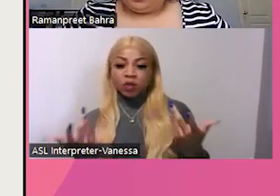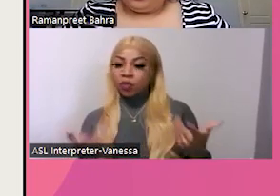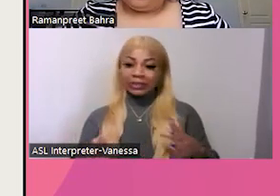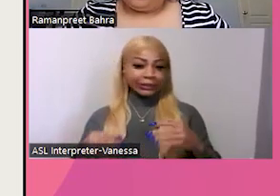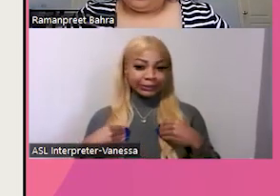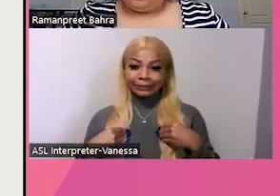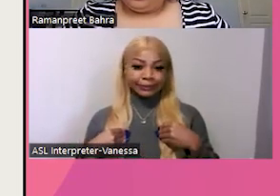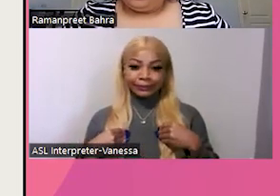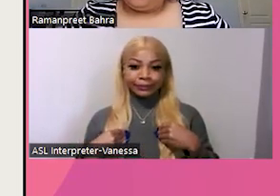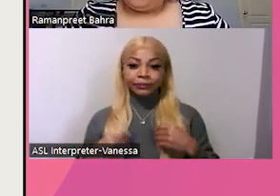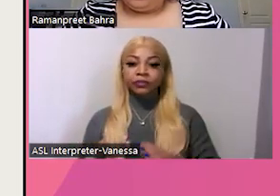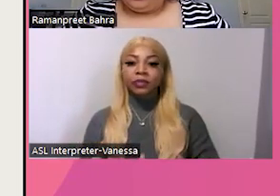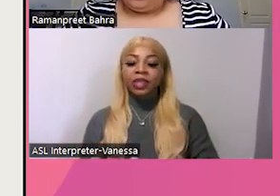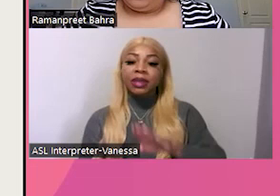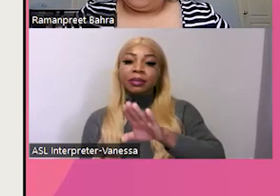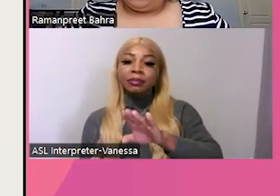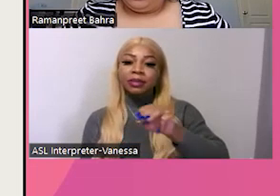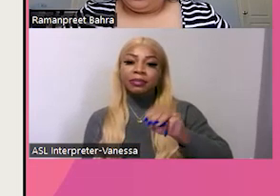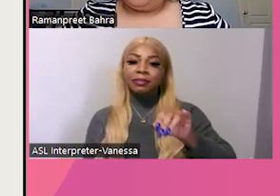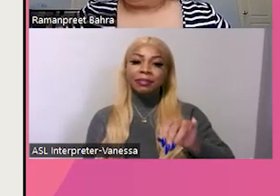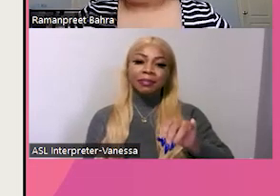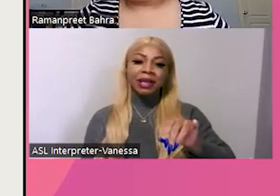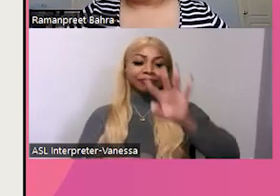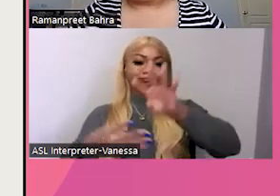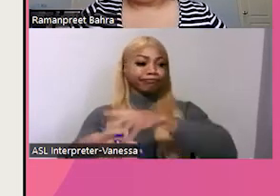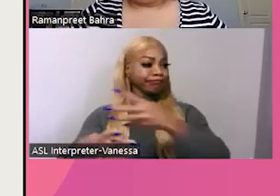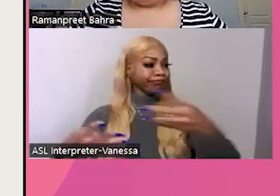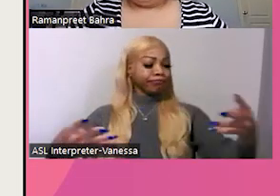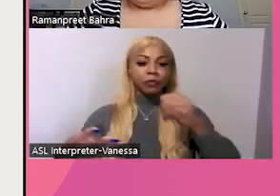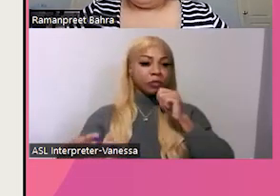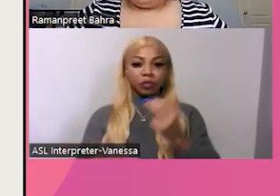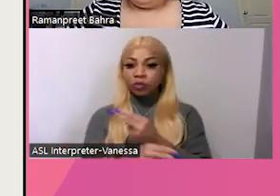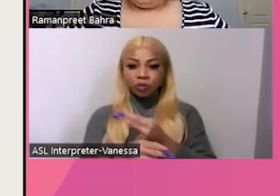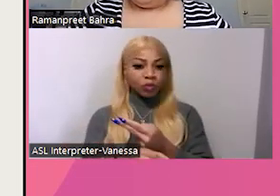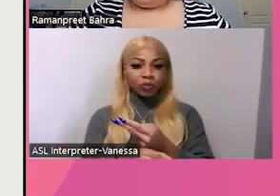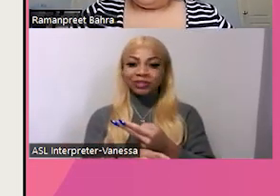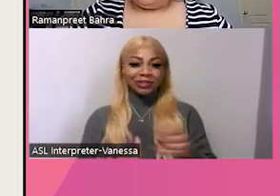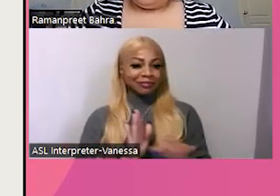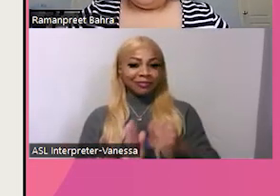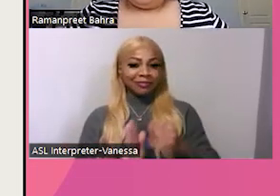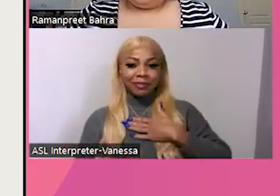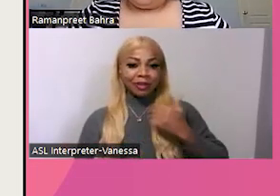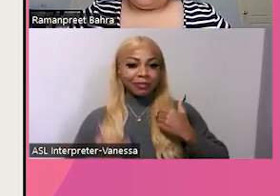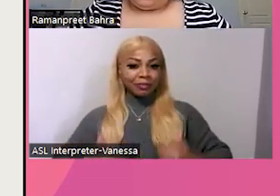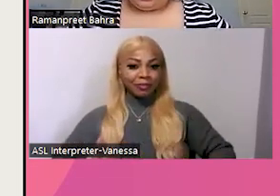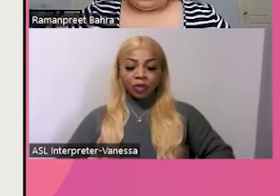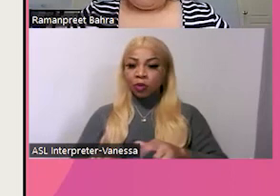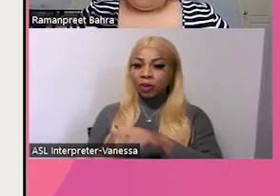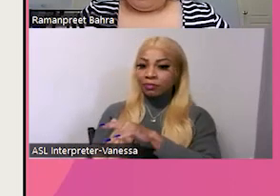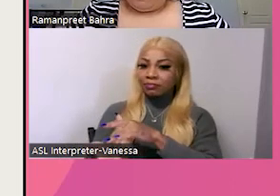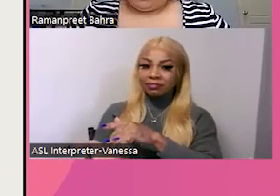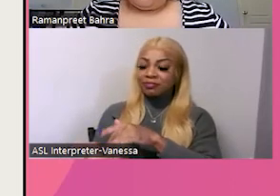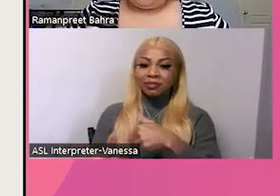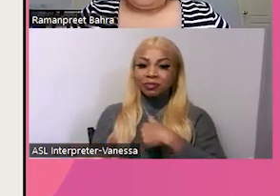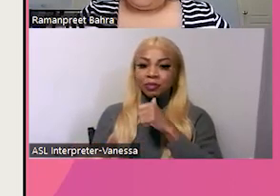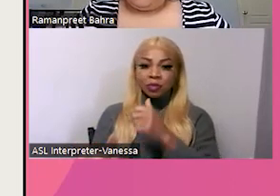ce sont les termes que l'on rejette. Nous n'utilisons pas l'indice IMC pour identifier nos corps, ni la biomédecine pour décrire